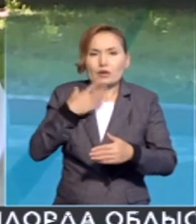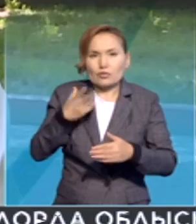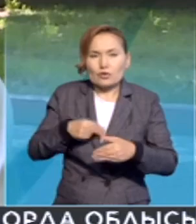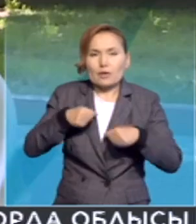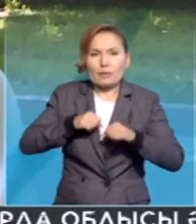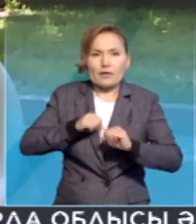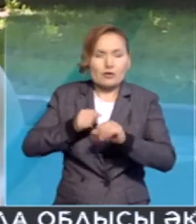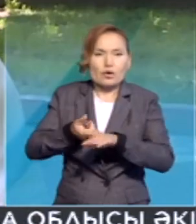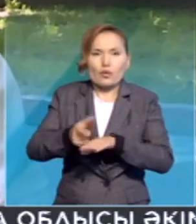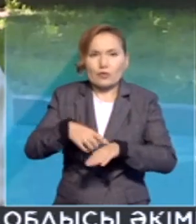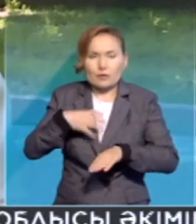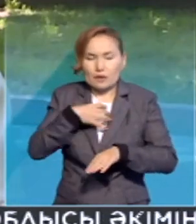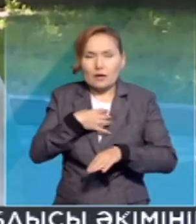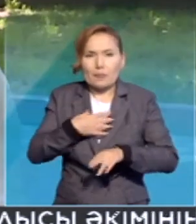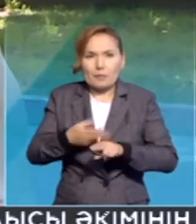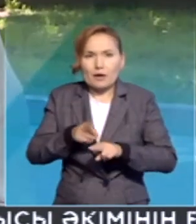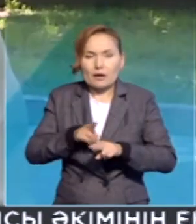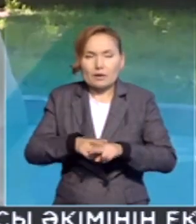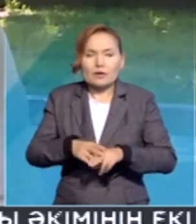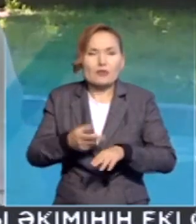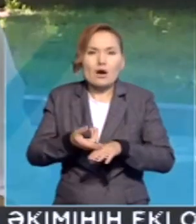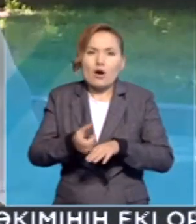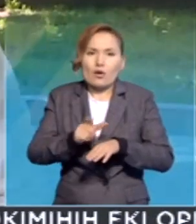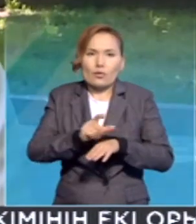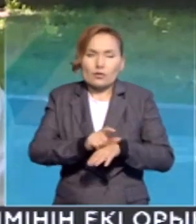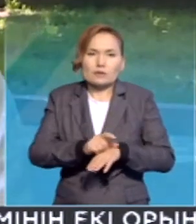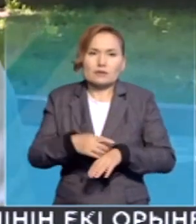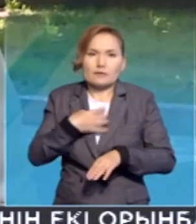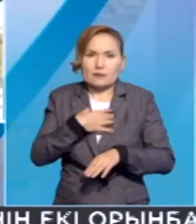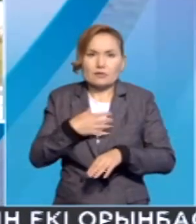болды. Бұл жеңіс емес, бұл екі отбасы үшін де трагедия.